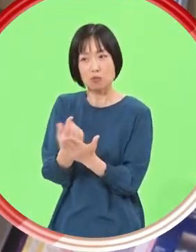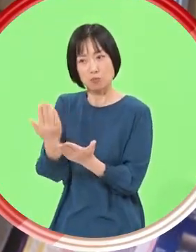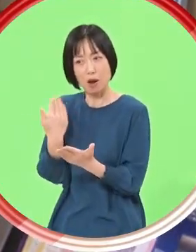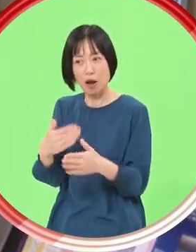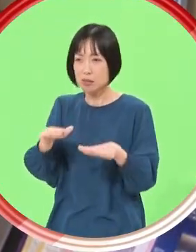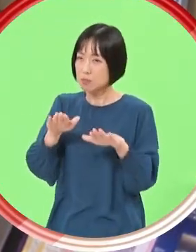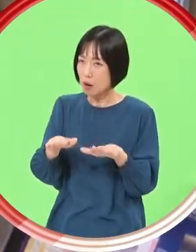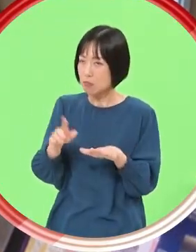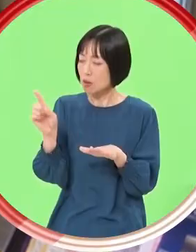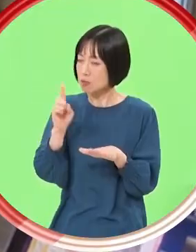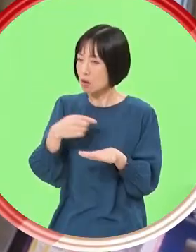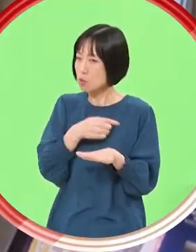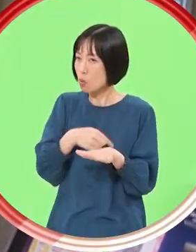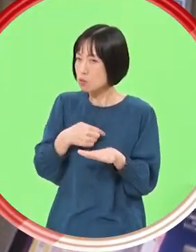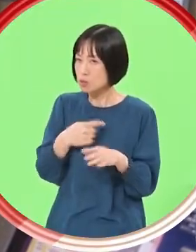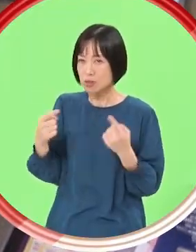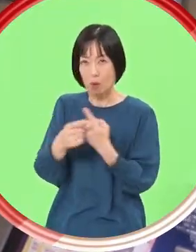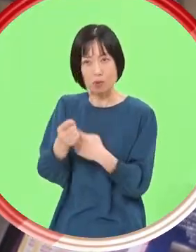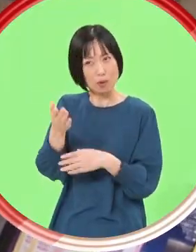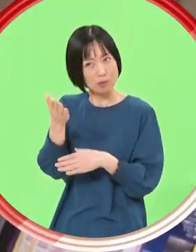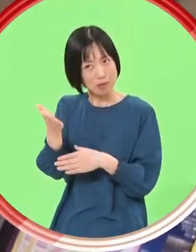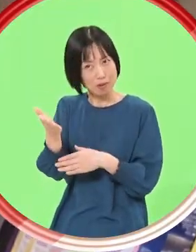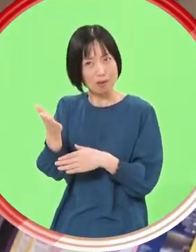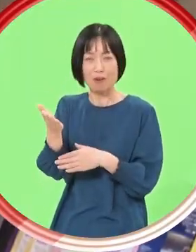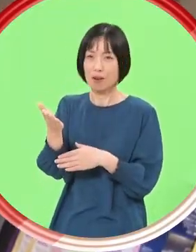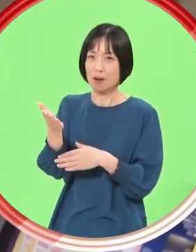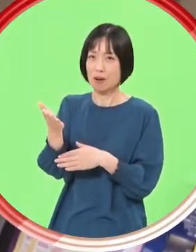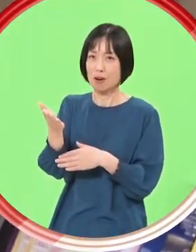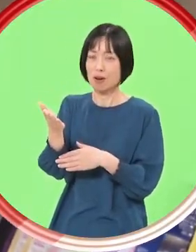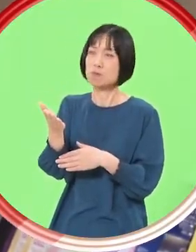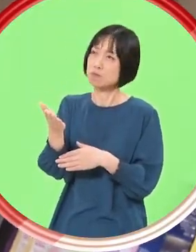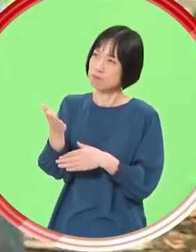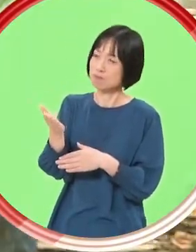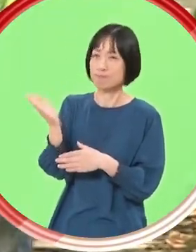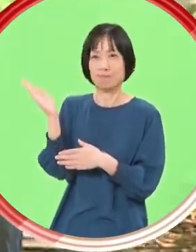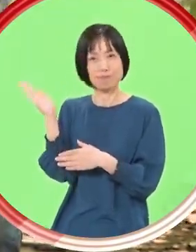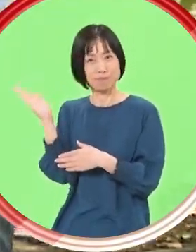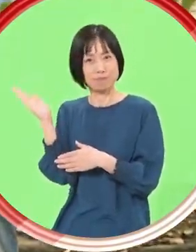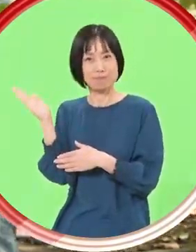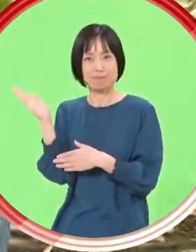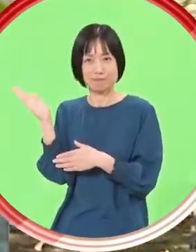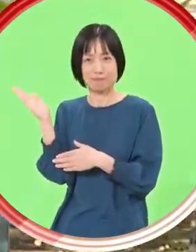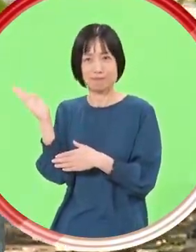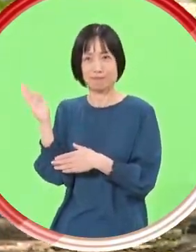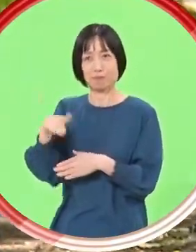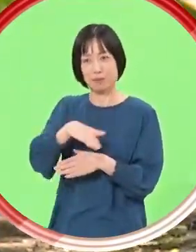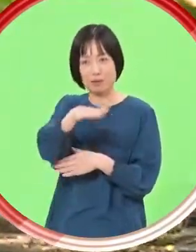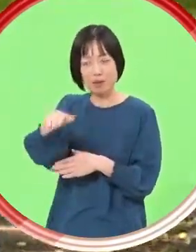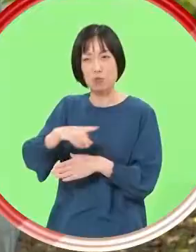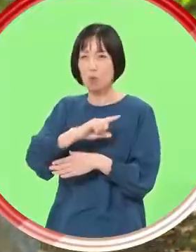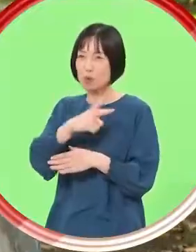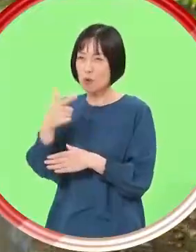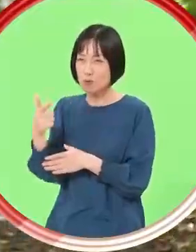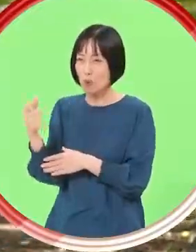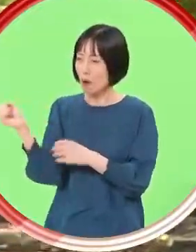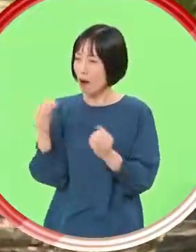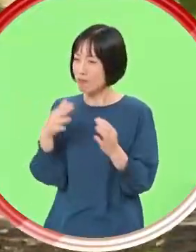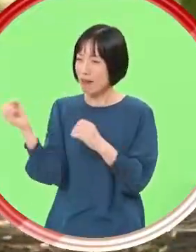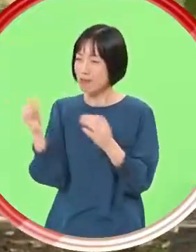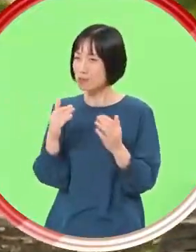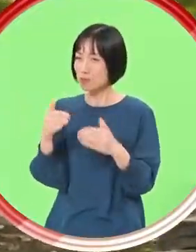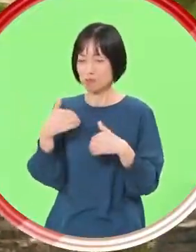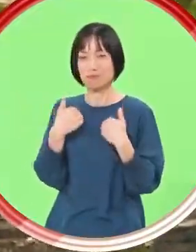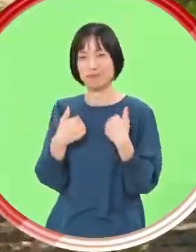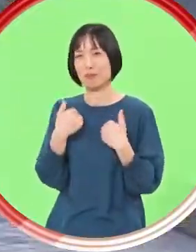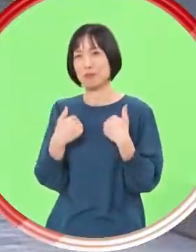と今とで何か気持ち的に変わった部分ってありますか？ そうですね、やはりね、なんかやっぱりなんか皆さんとね、いろいろ